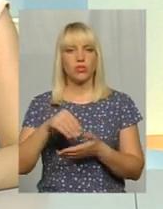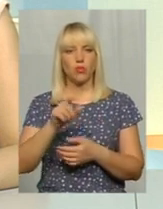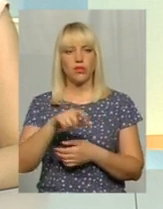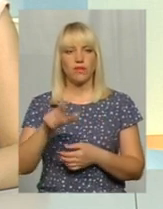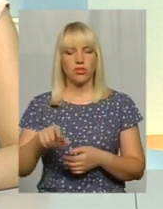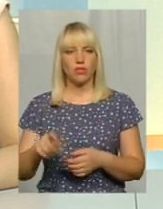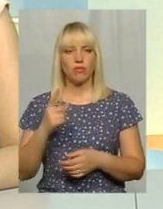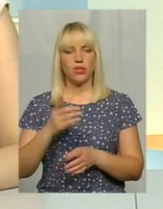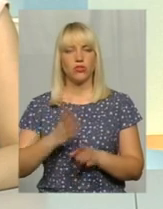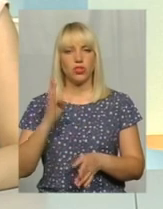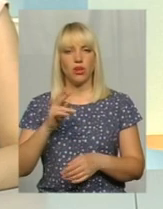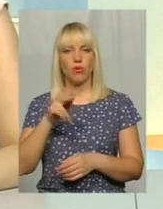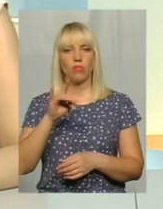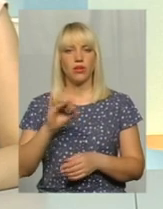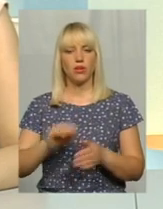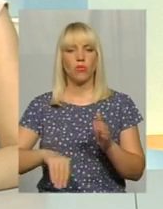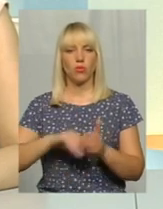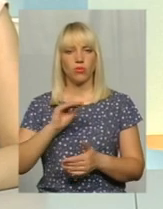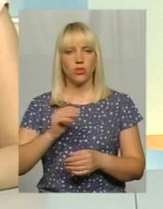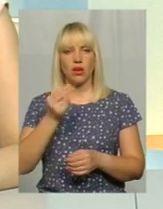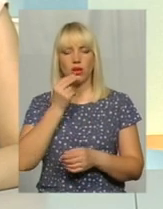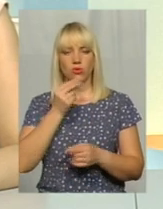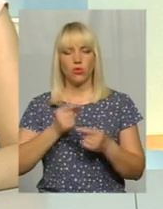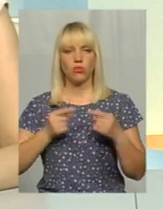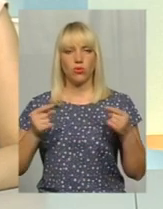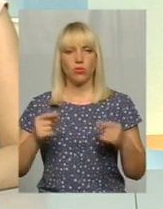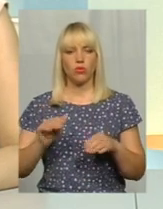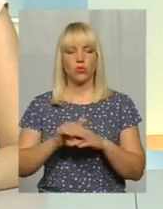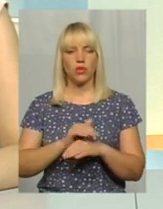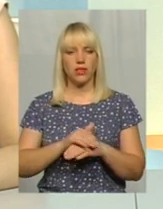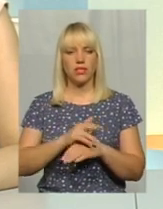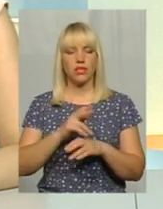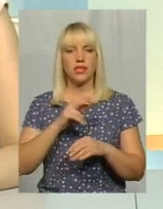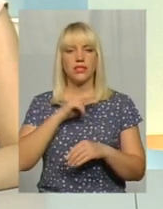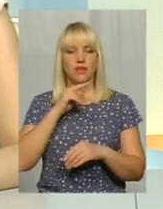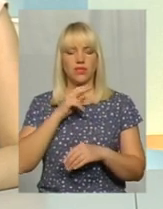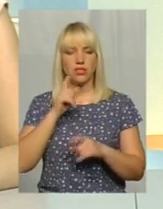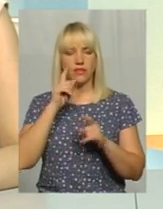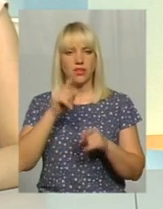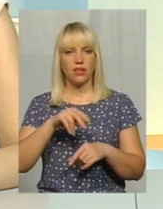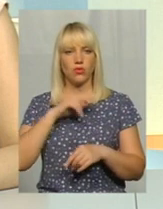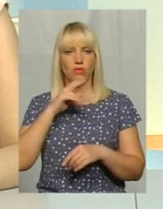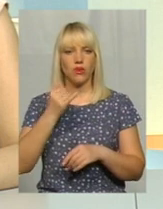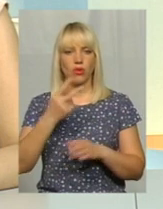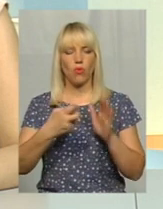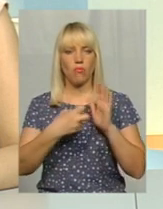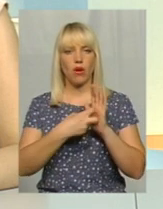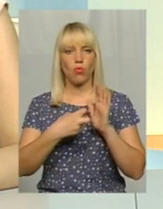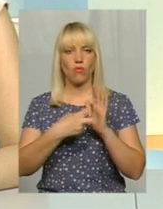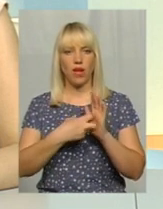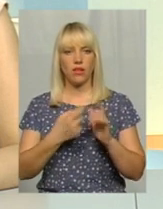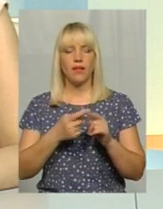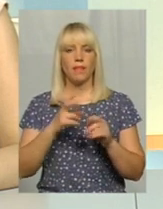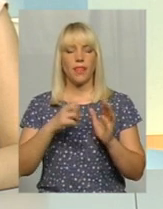що при покупці харчового продукту, будь ласка, завжди звертайте увагу на його маркування. Адже